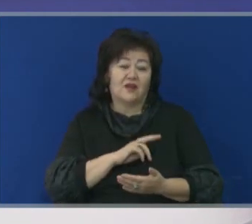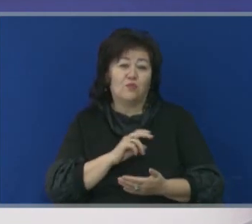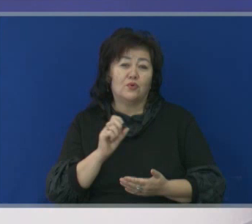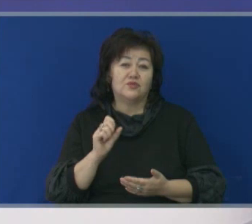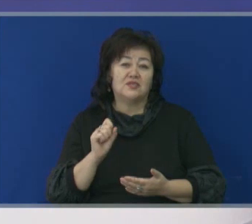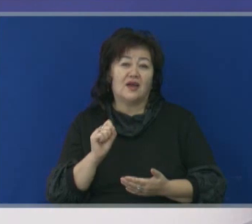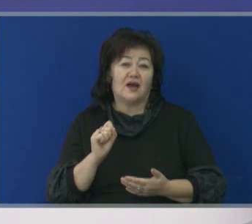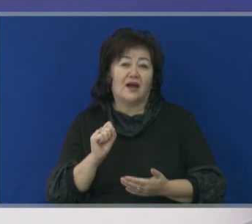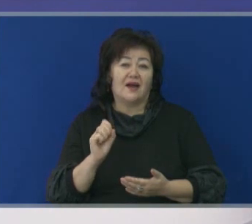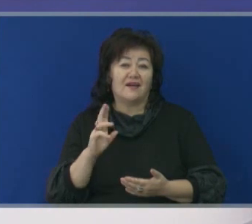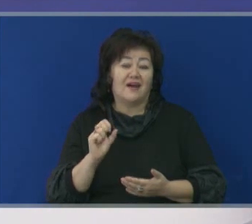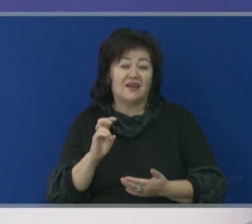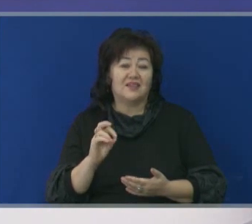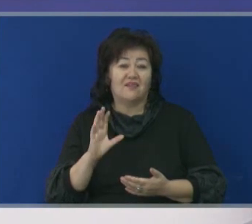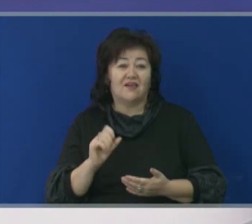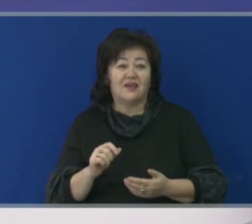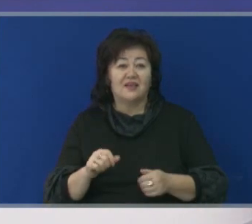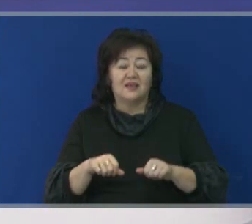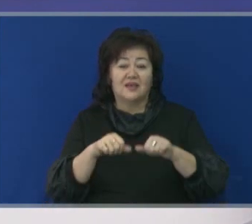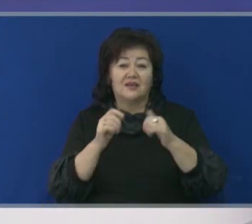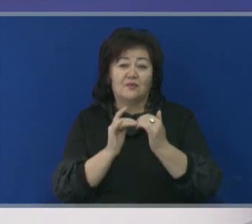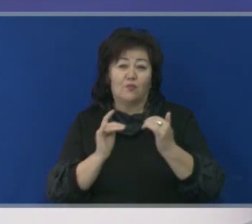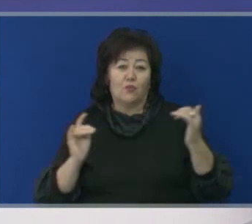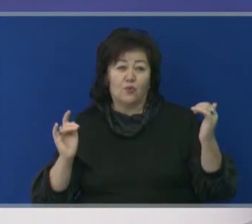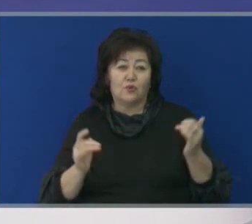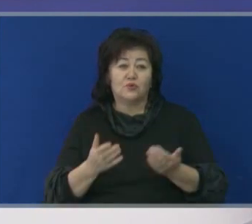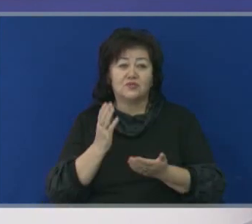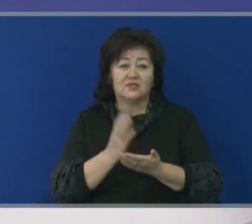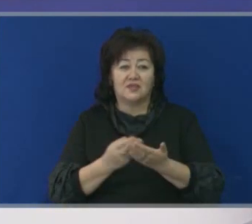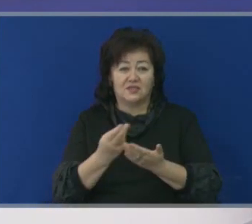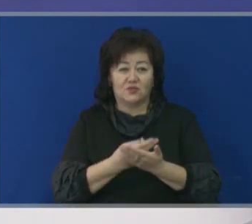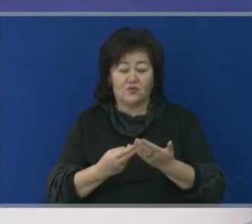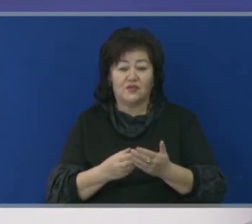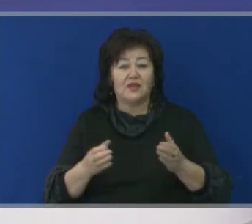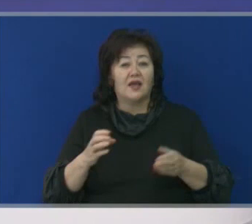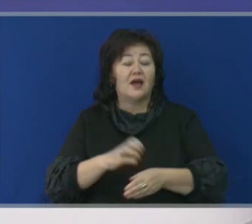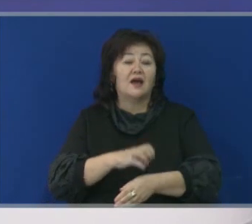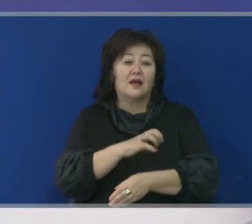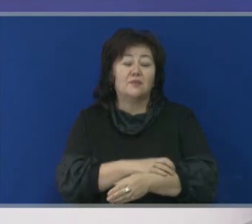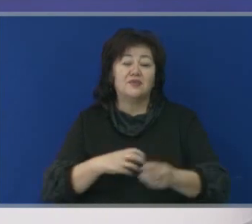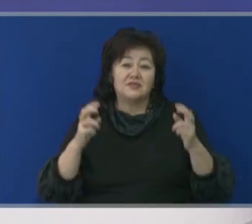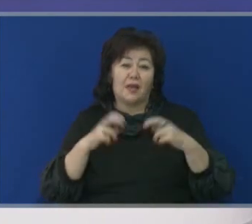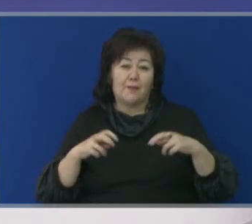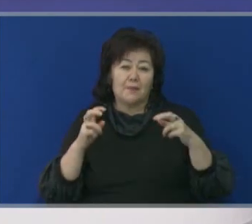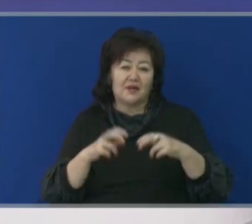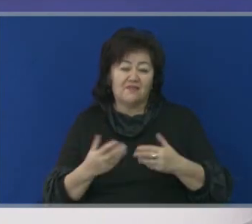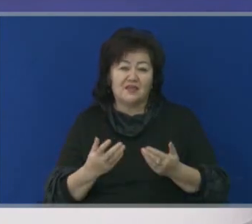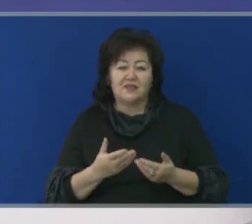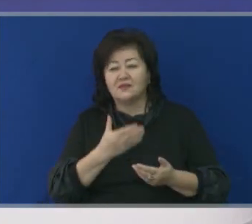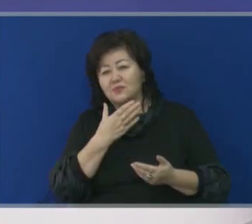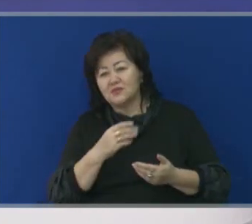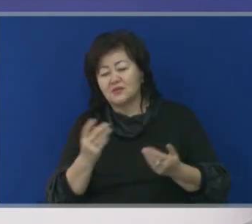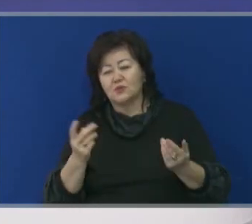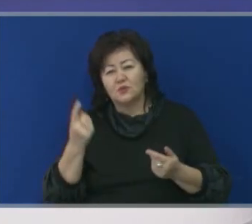духовная столица страны, город Семей и архитектурная жемчужина области – подвесной мост. Комиссия изучила все работы с точки зрения эстетического